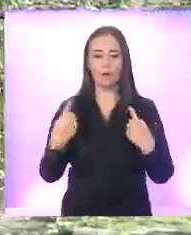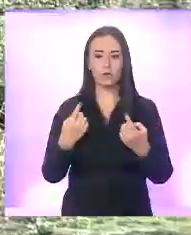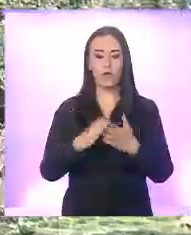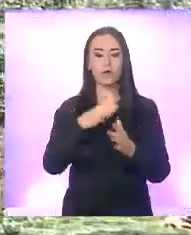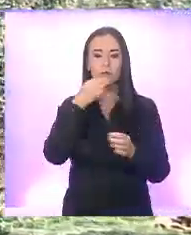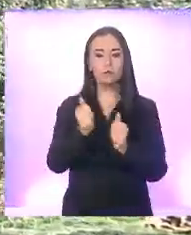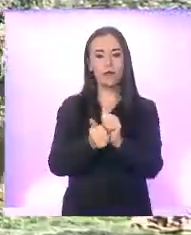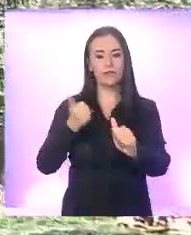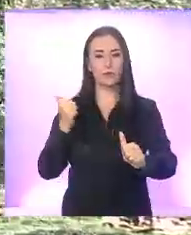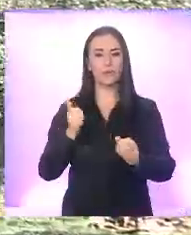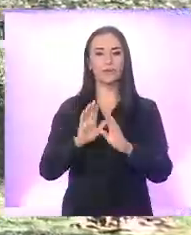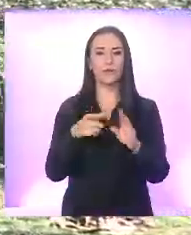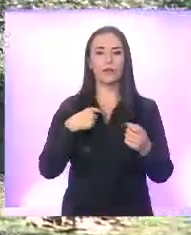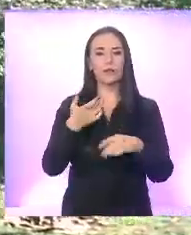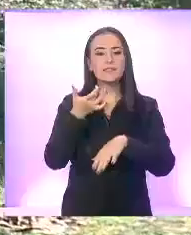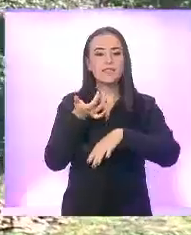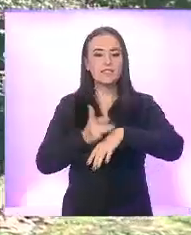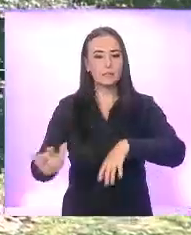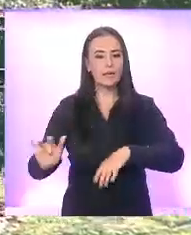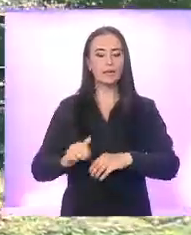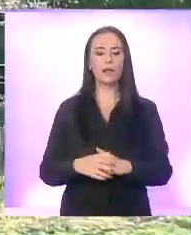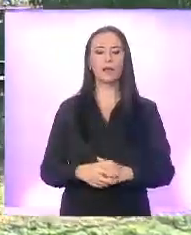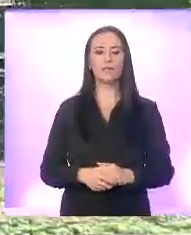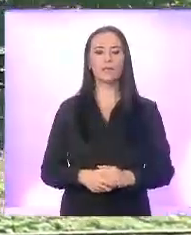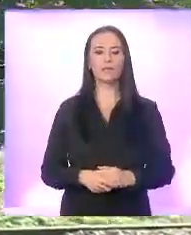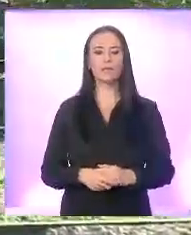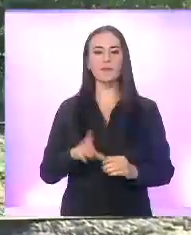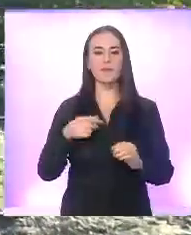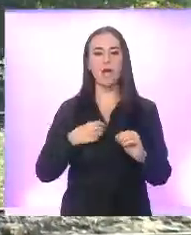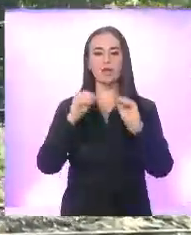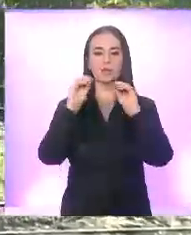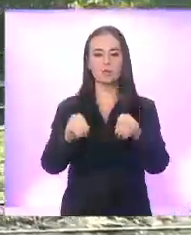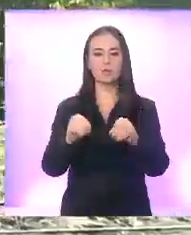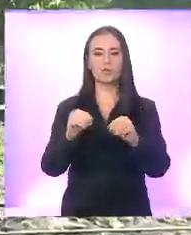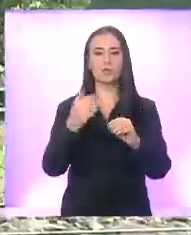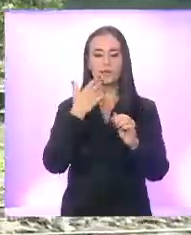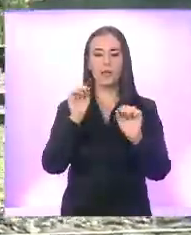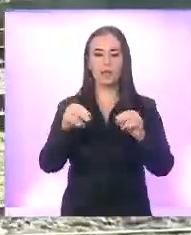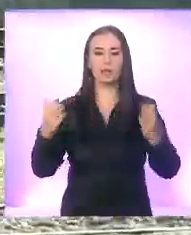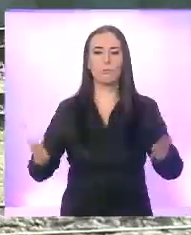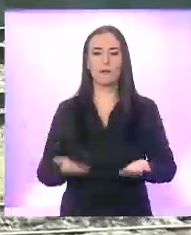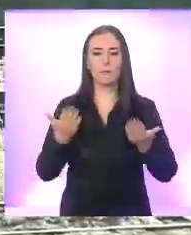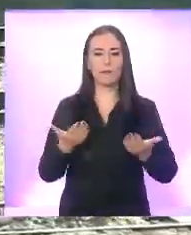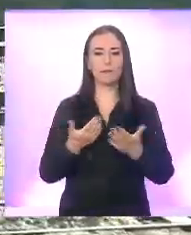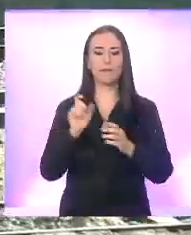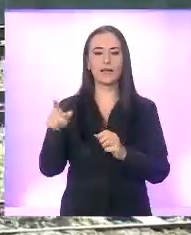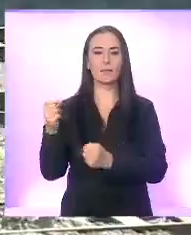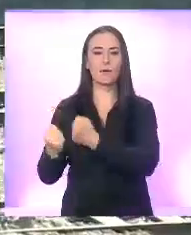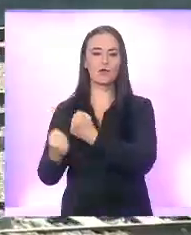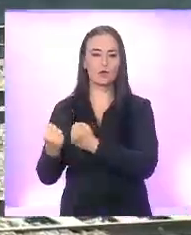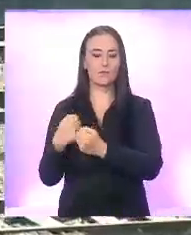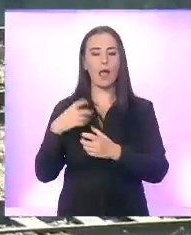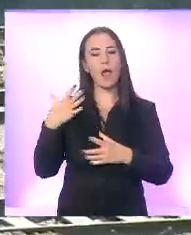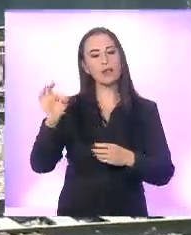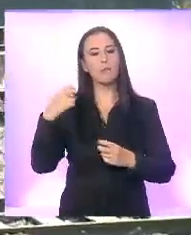mai devreme, posibilitatea de a ajunge cu trenul mai repede decât cu mașina. O